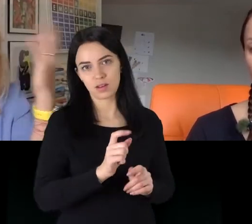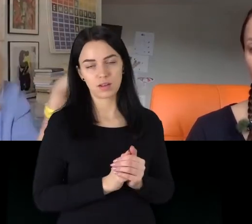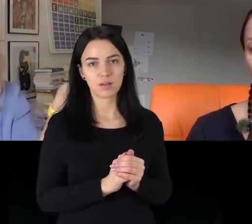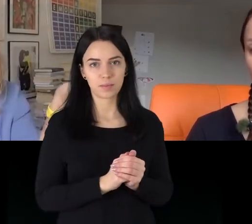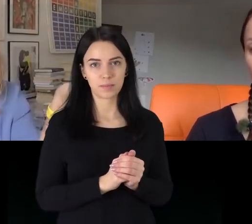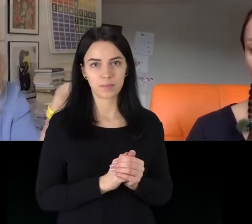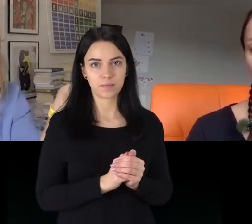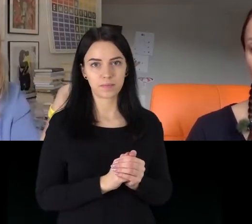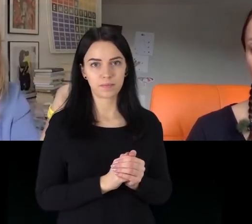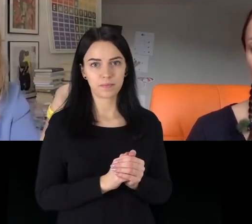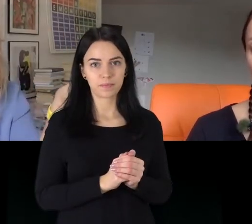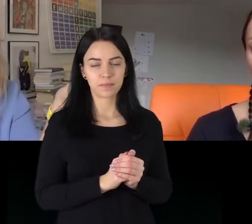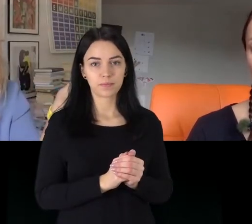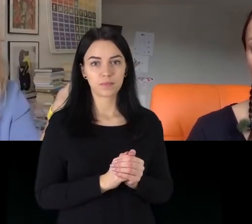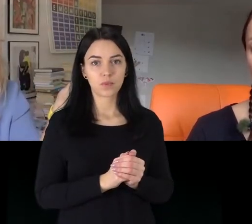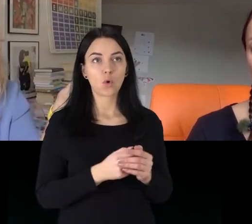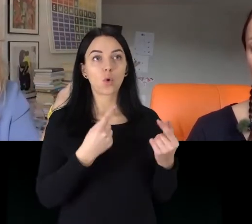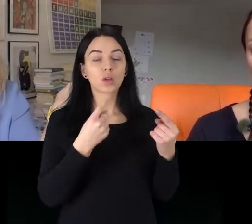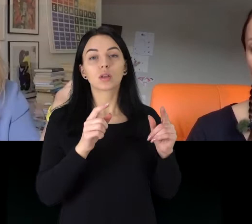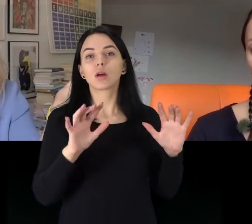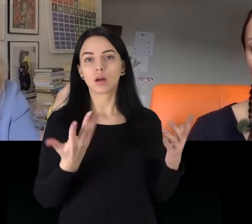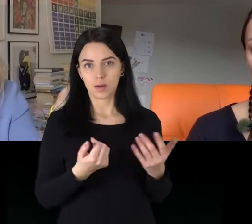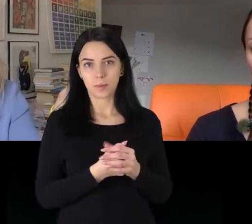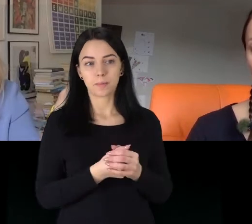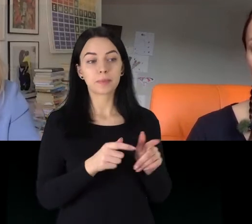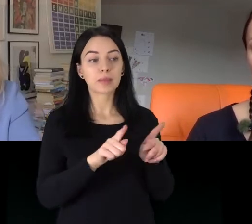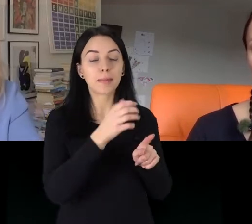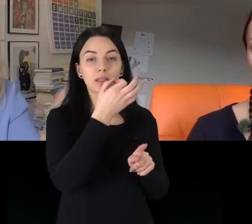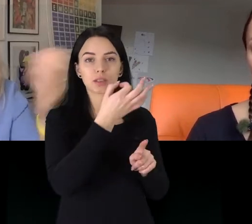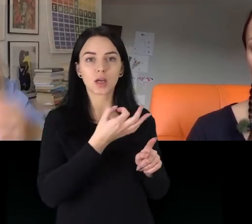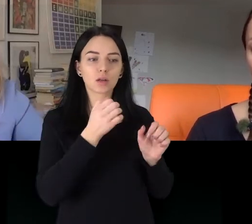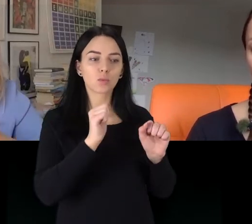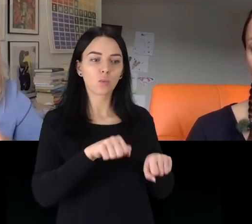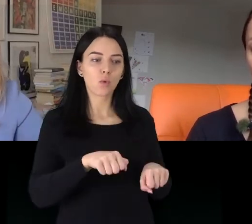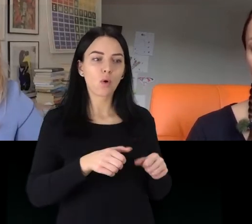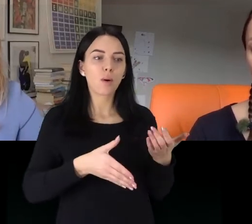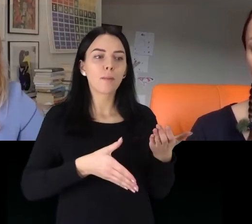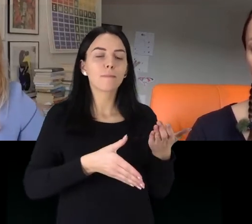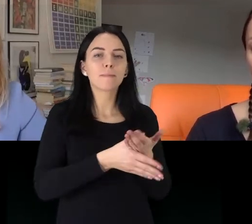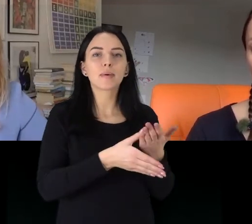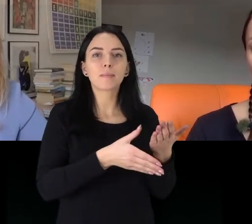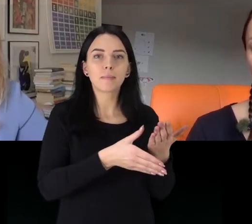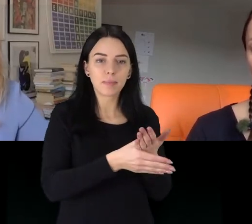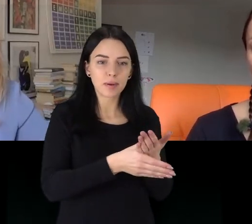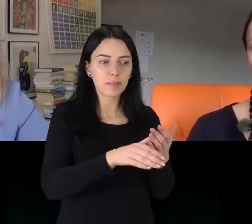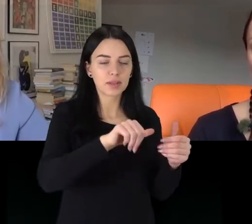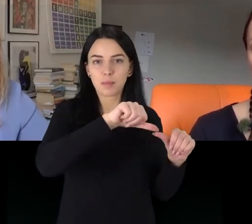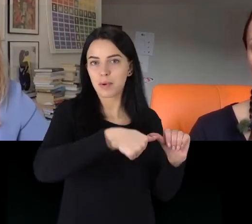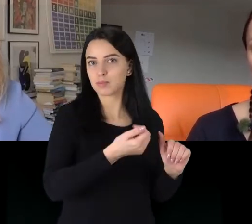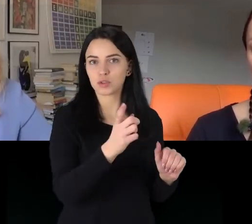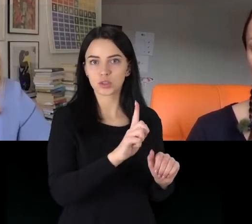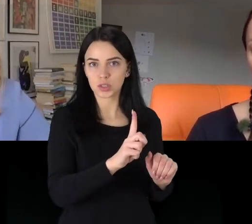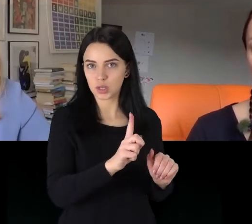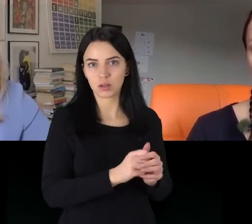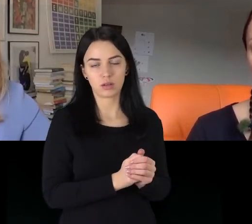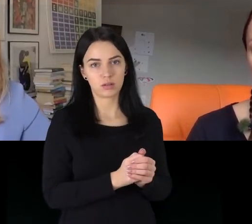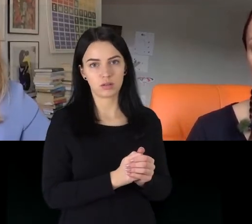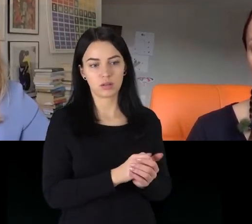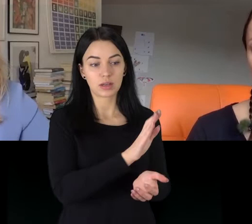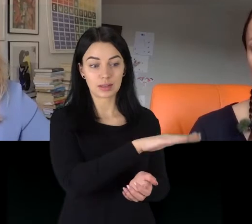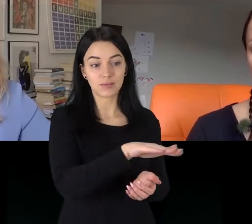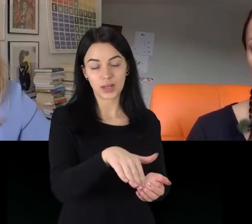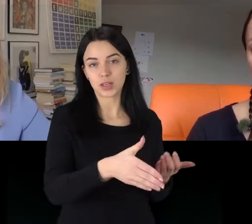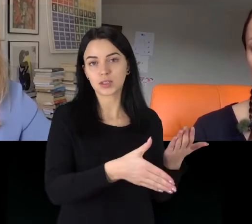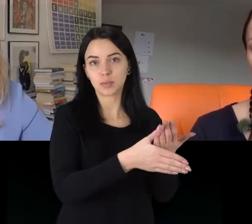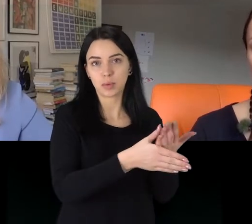dabar, ai, nusimuščiau apie tai, kad, kaip jūs sakot, tai gali padėti iki tam tikro laiko, ar ne, kad vaikystėje, ir tai yra visiška tiesa,